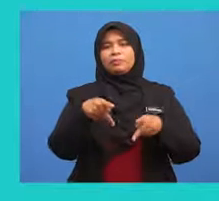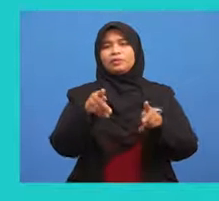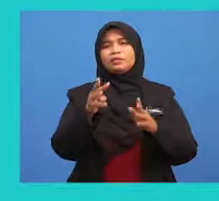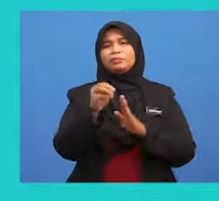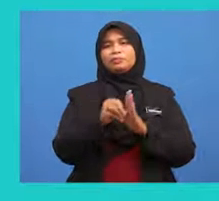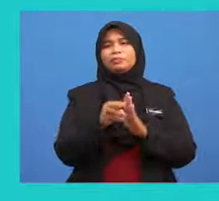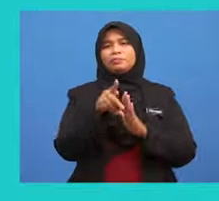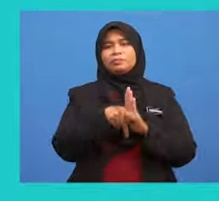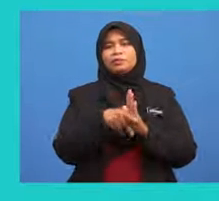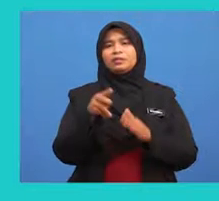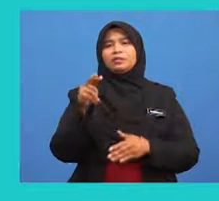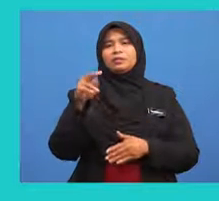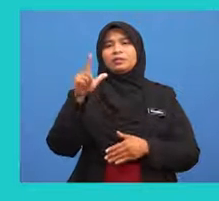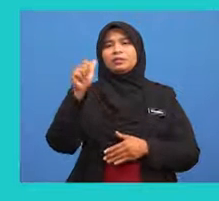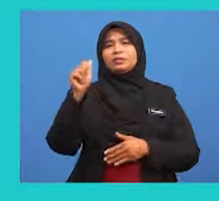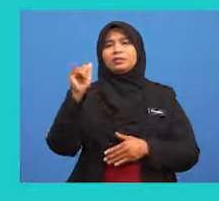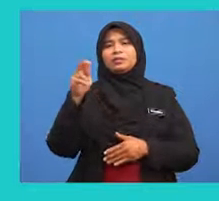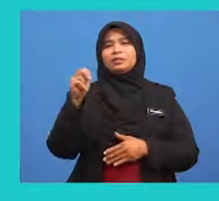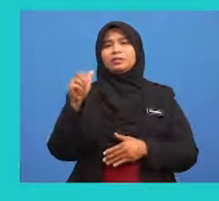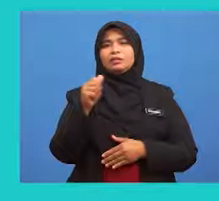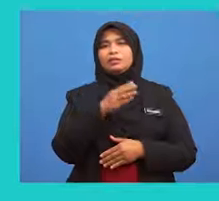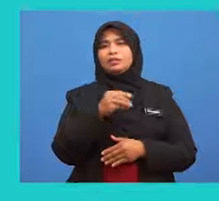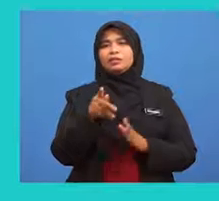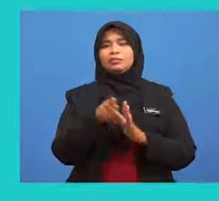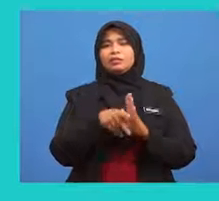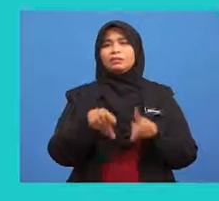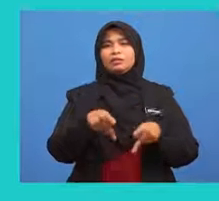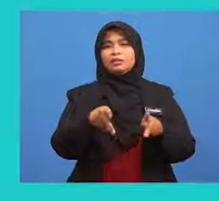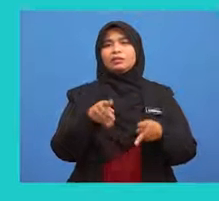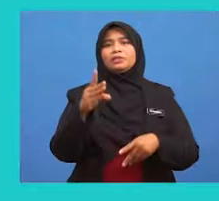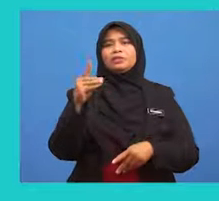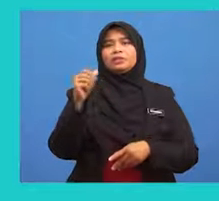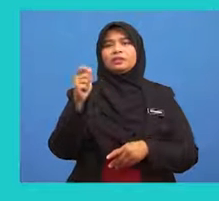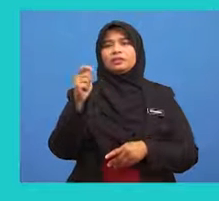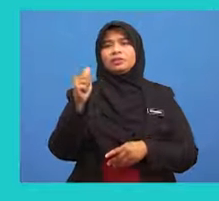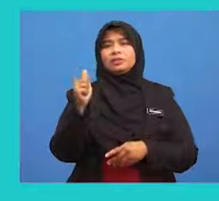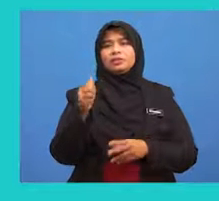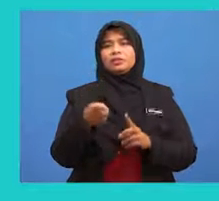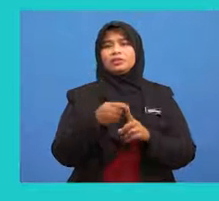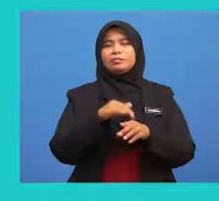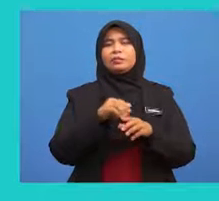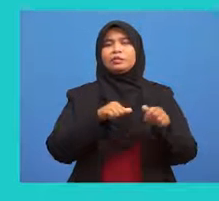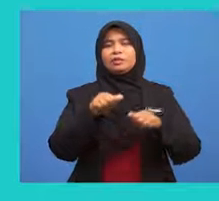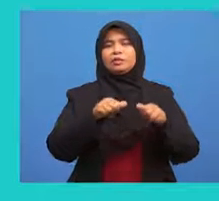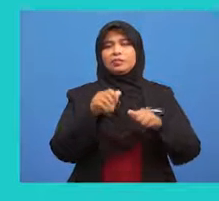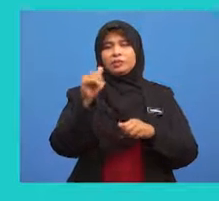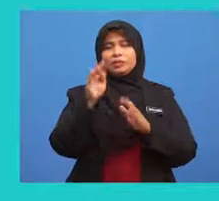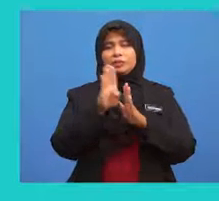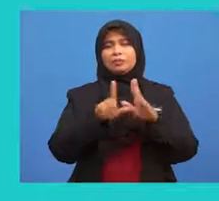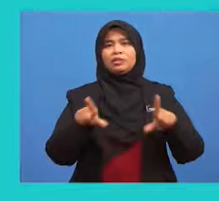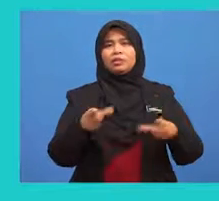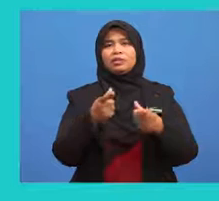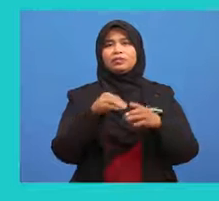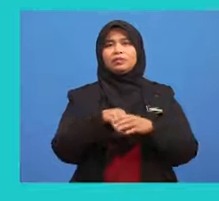proses penilaian dan pemprosesan data daripada aktiviti yang berlaku dalam